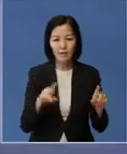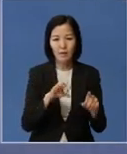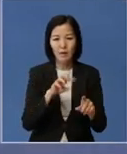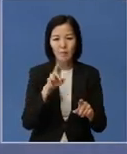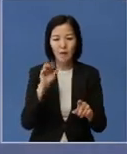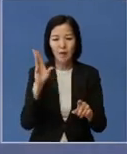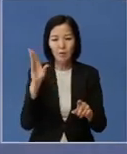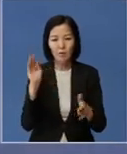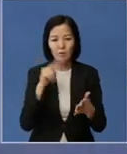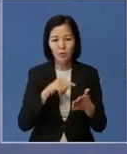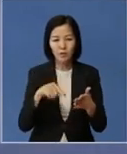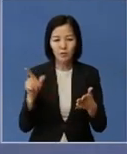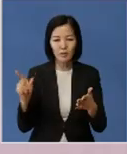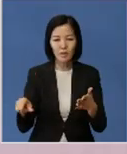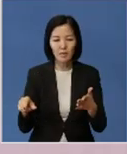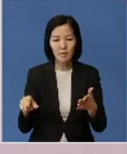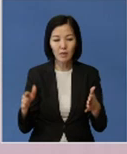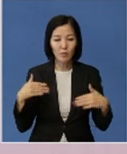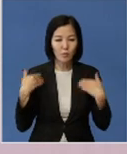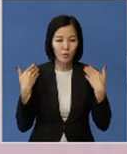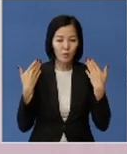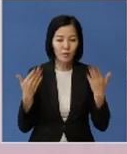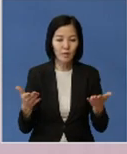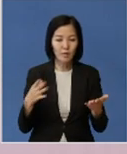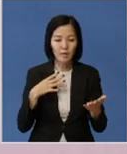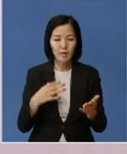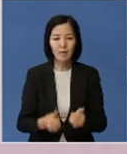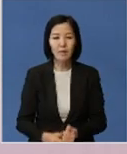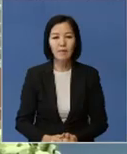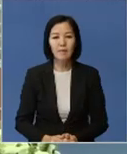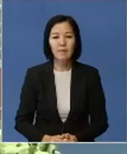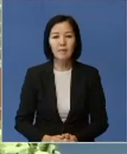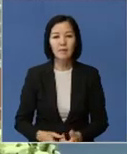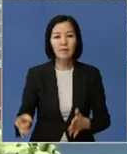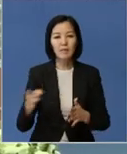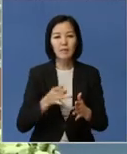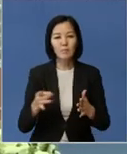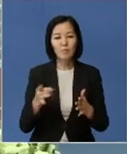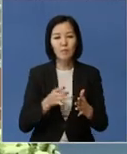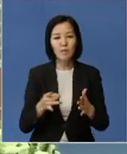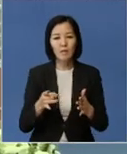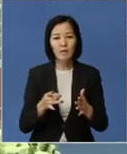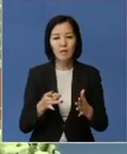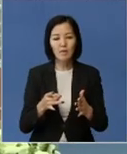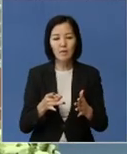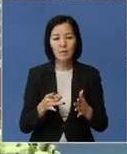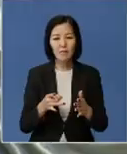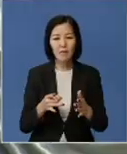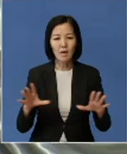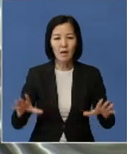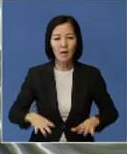елінен келген қаламдас достарының ыстық лебіздері ақынның мерейін асырды. Республикалық қамшы порталы астына ат